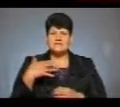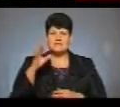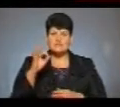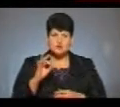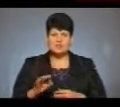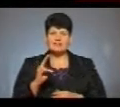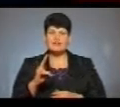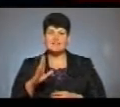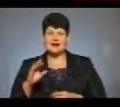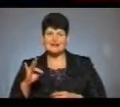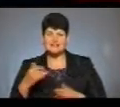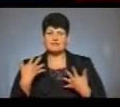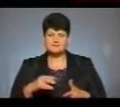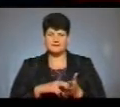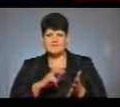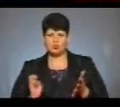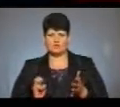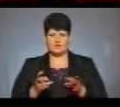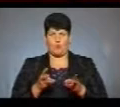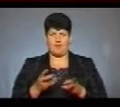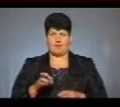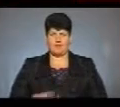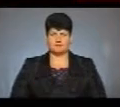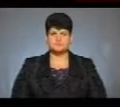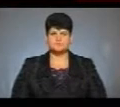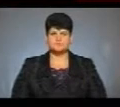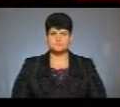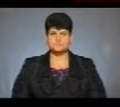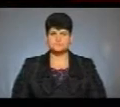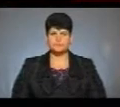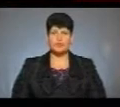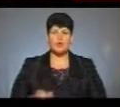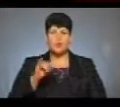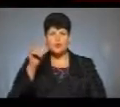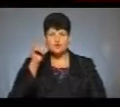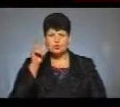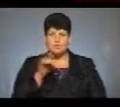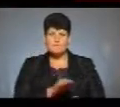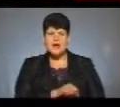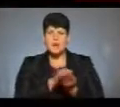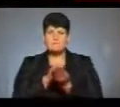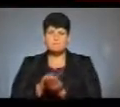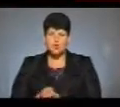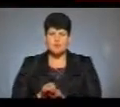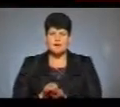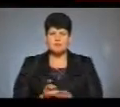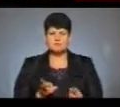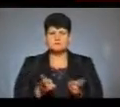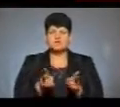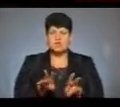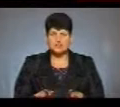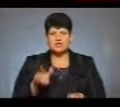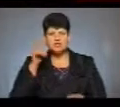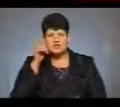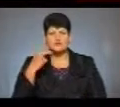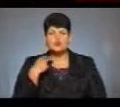квартир відключені від централізованого опалення. У Чорткові перепоховали останки в'язнів Чортківської тюрми.